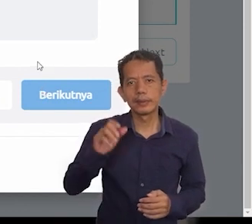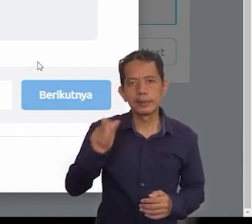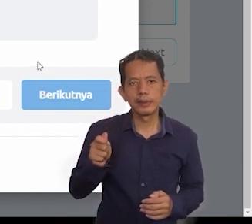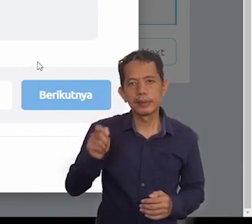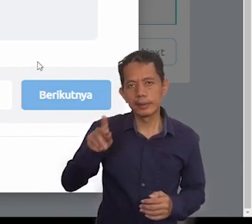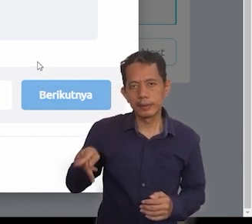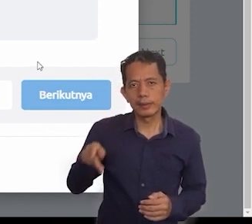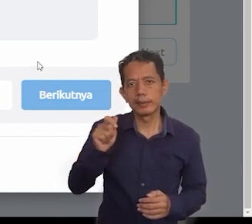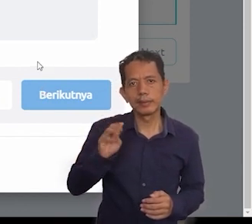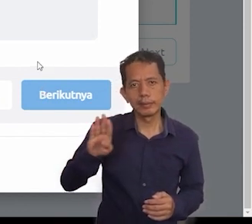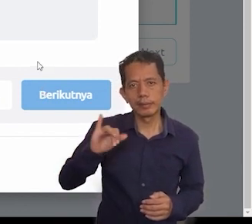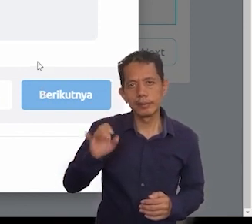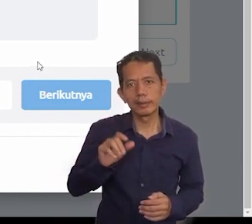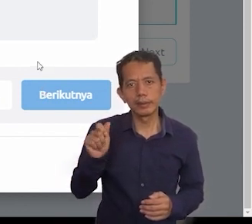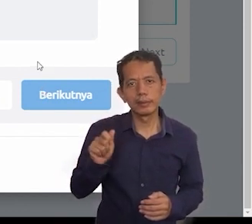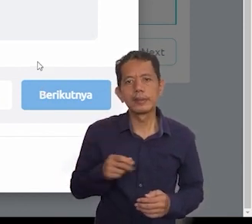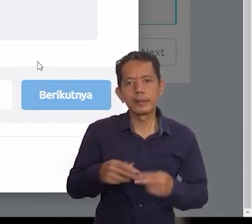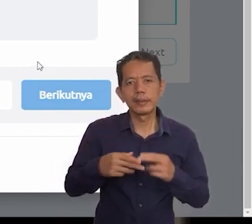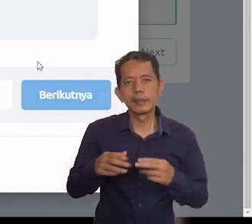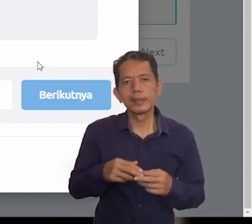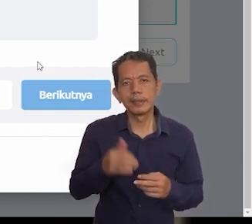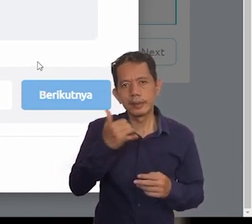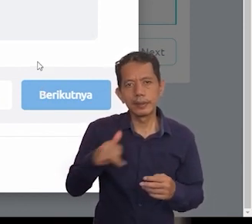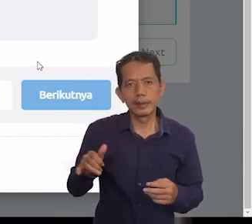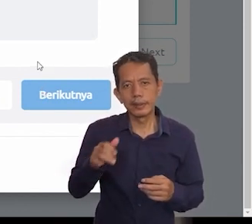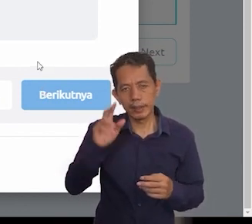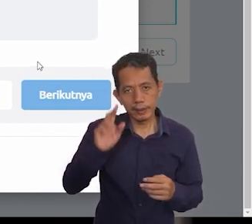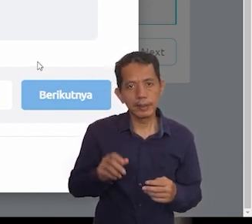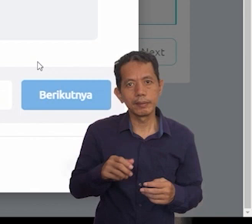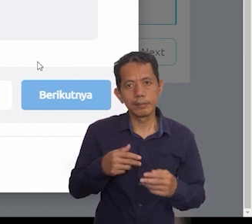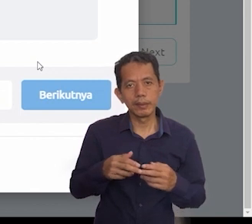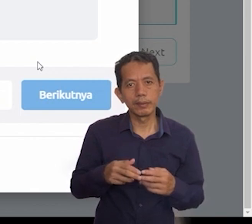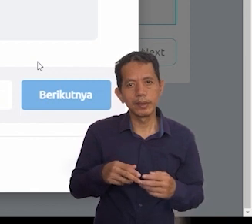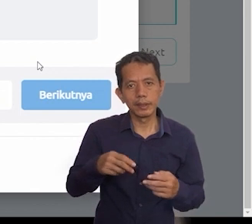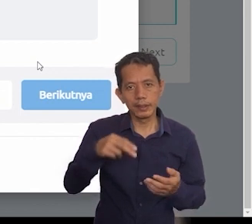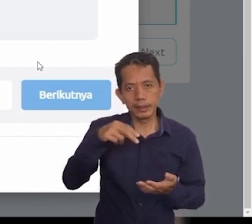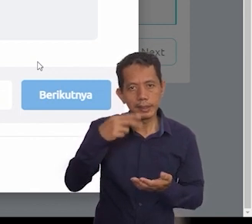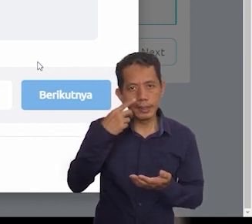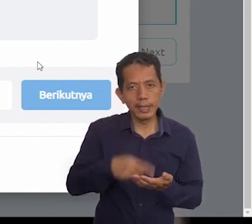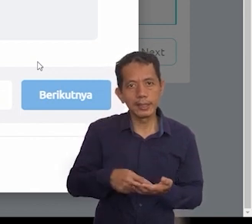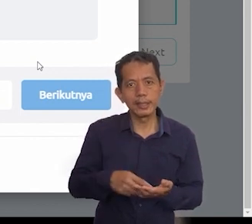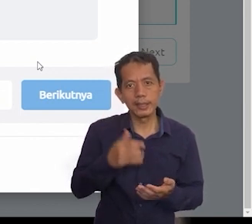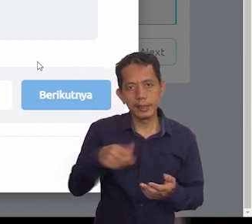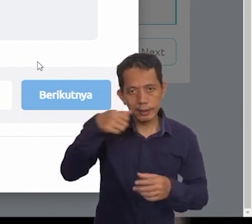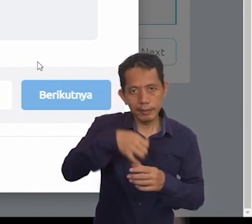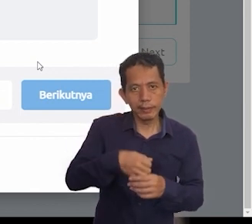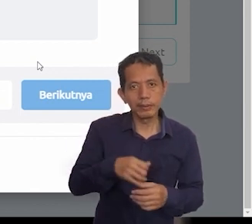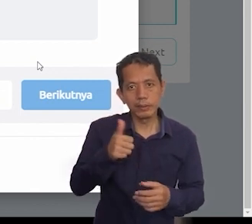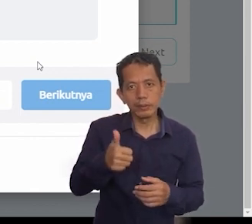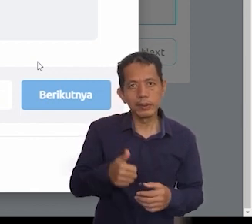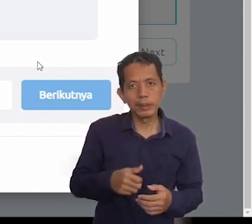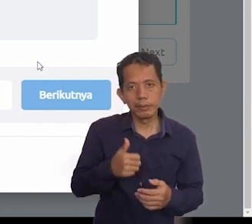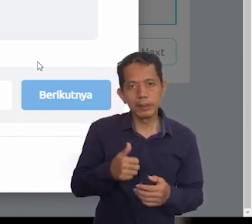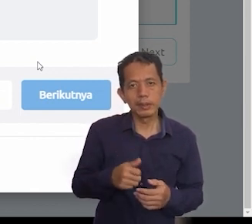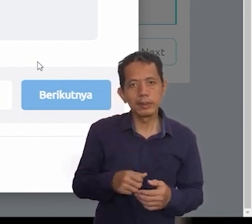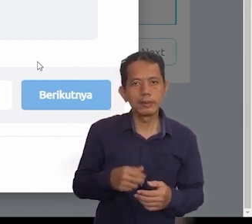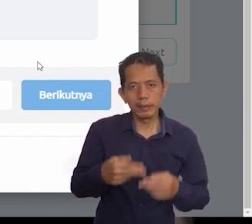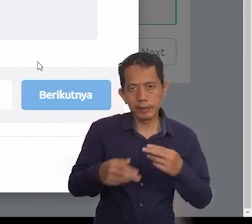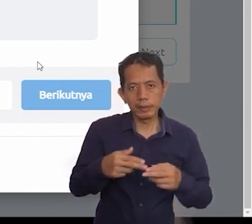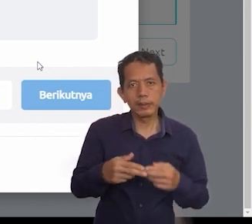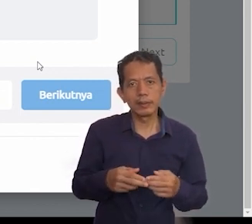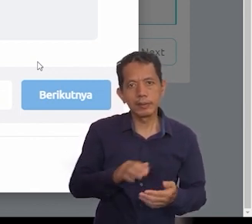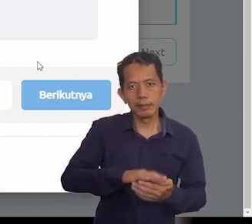Apabila rekan-rekan yakin bahwa data yang diinputkan sudah benar dan sesuai, rekan-rekan bisa klik